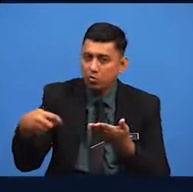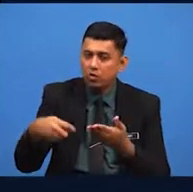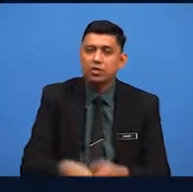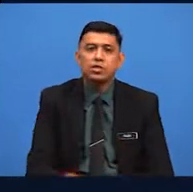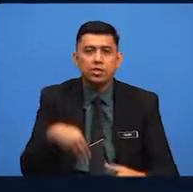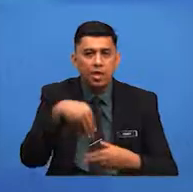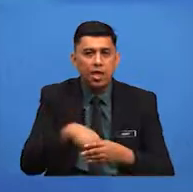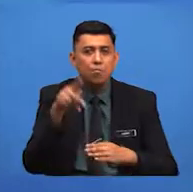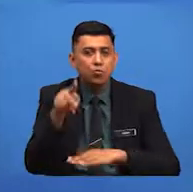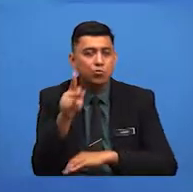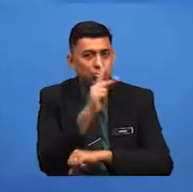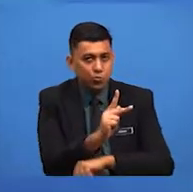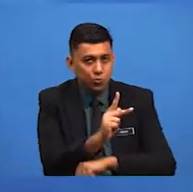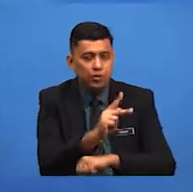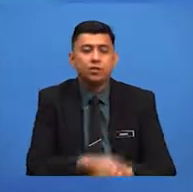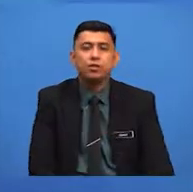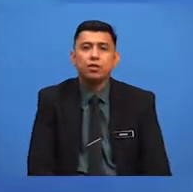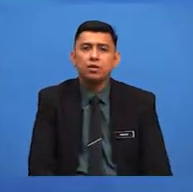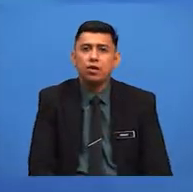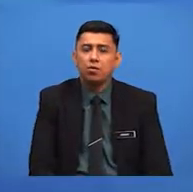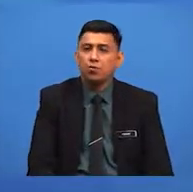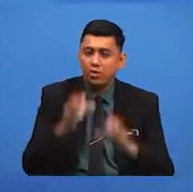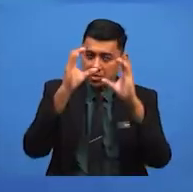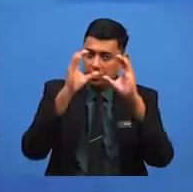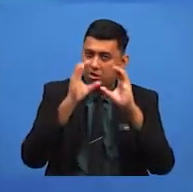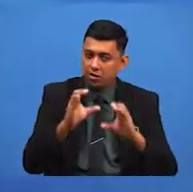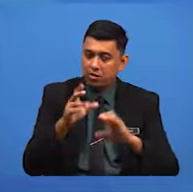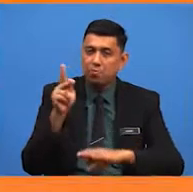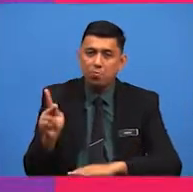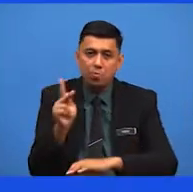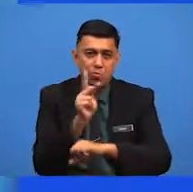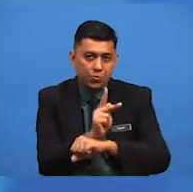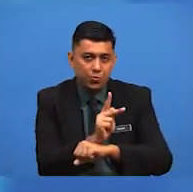sudokod. Demikian tadi cara menulis sudokod.